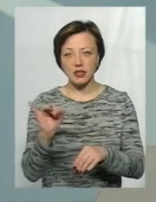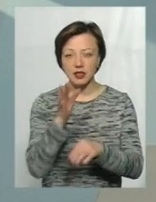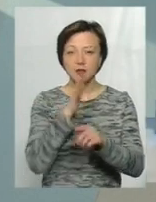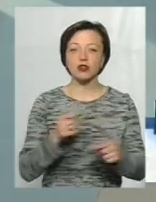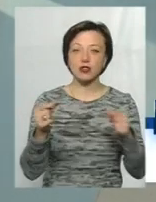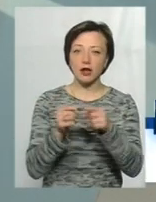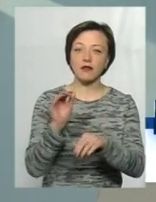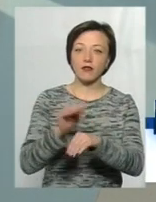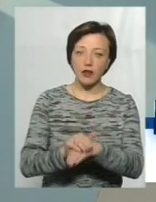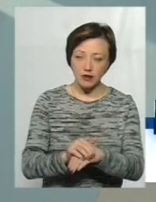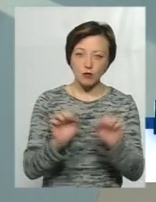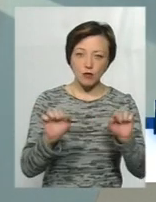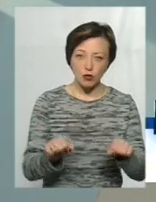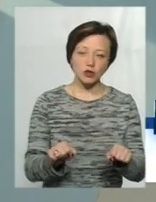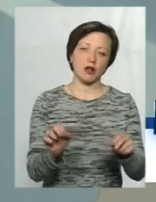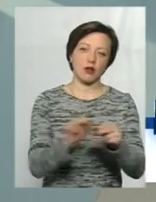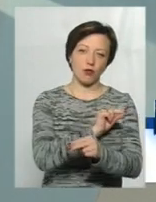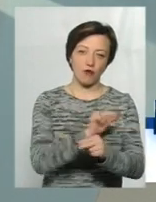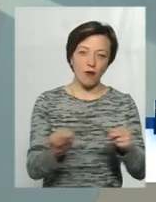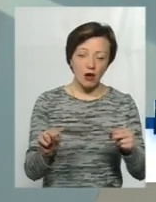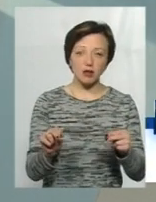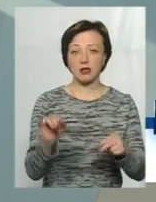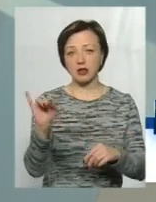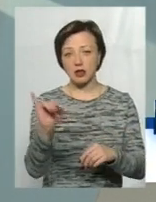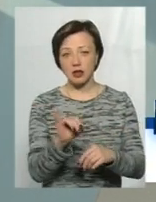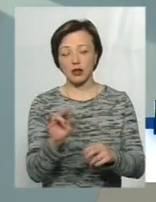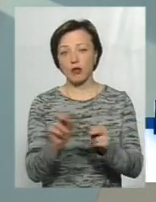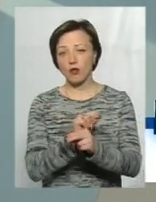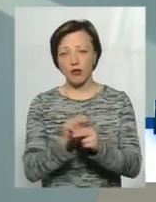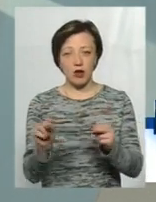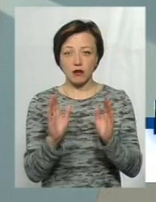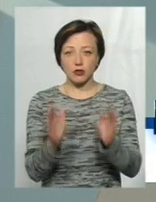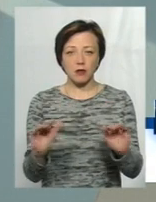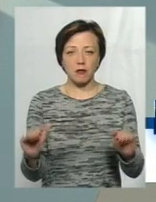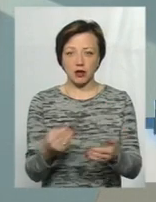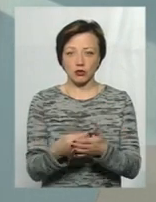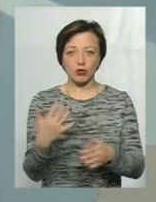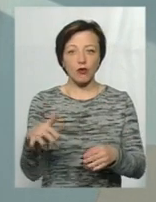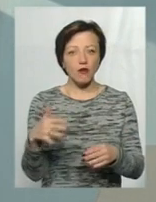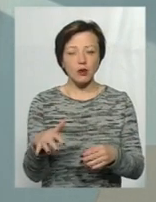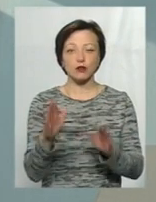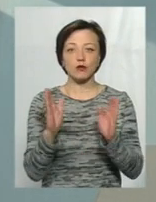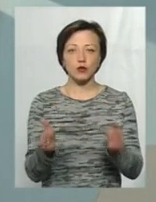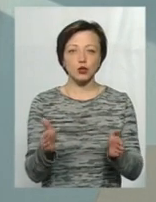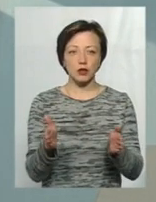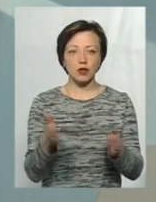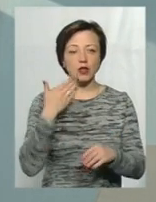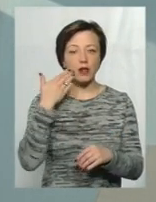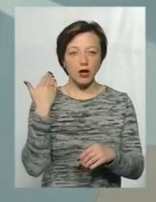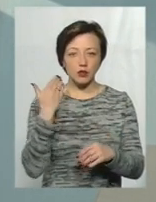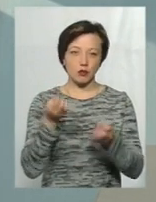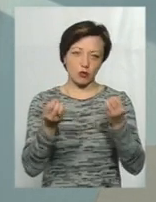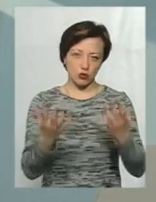своєчасно виявлене, можна своєчасно і пролікувати, і лікування буде менш дороговартісним, воно буде легшим